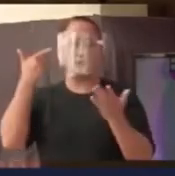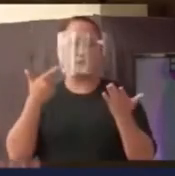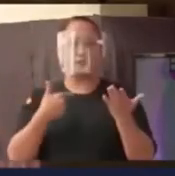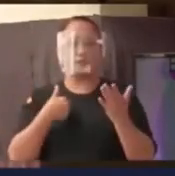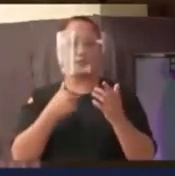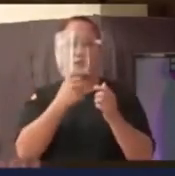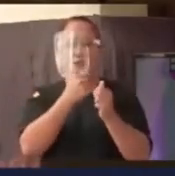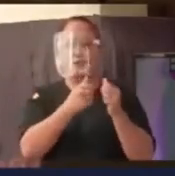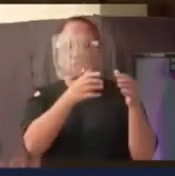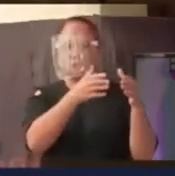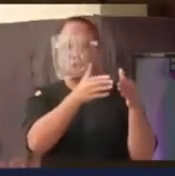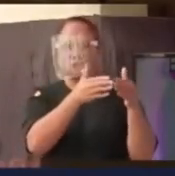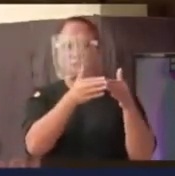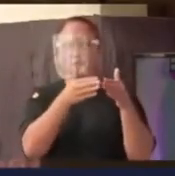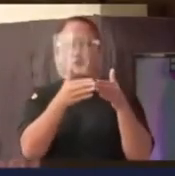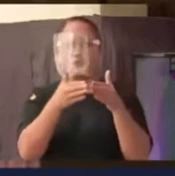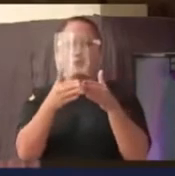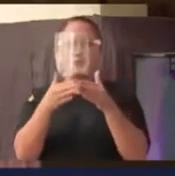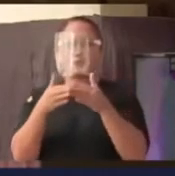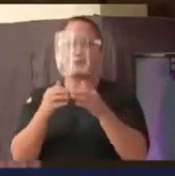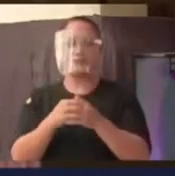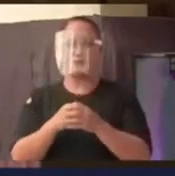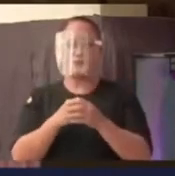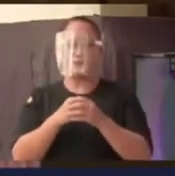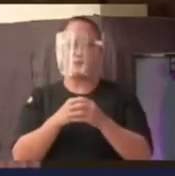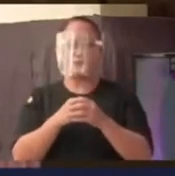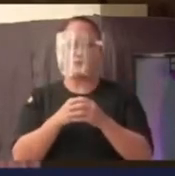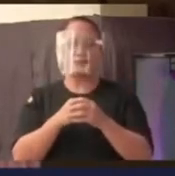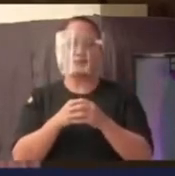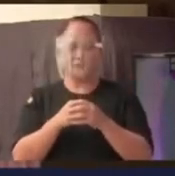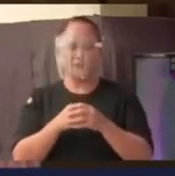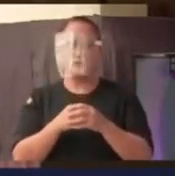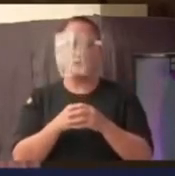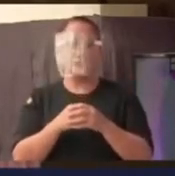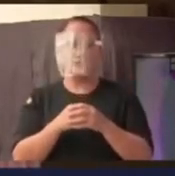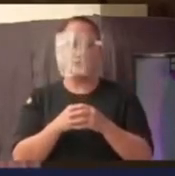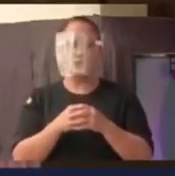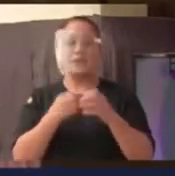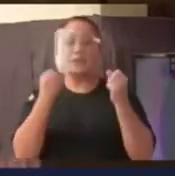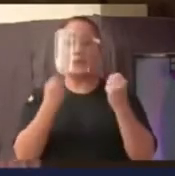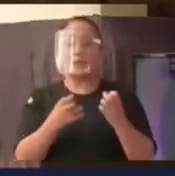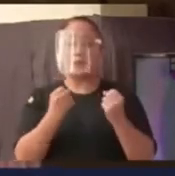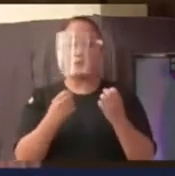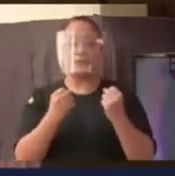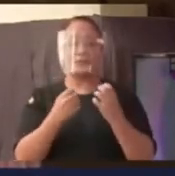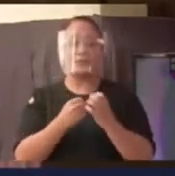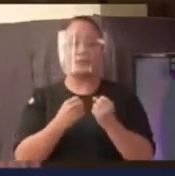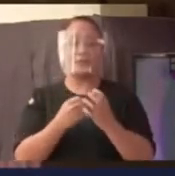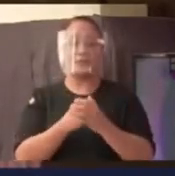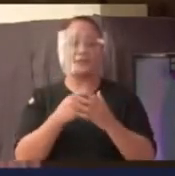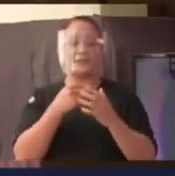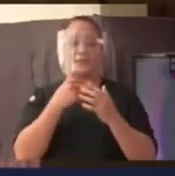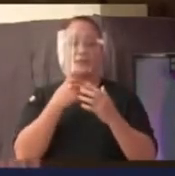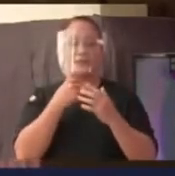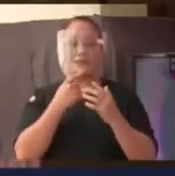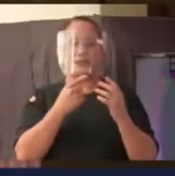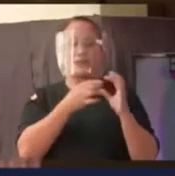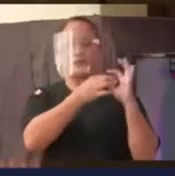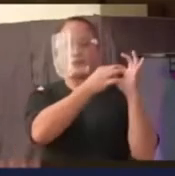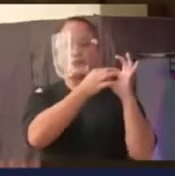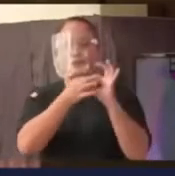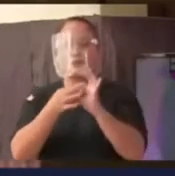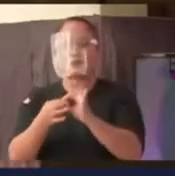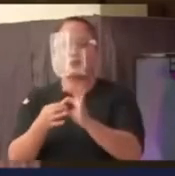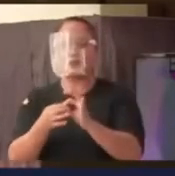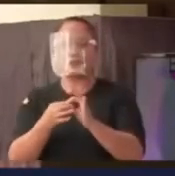sa bawat sulok ng burokrasya. Marami sa kanila, kung hindi man hayagang kahanay,